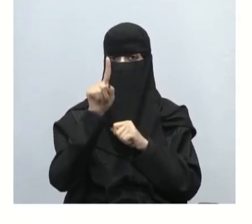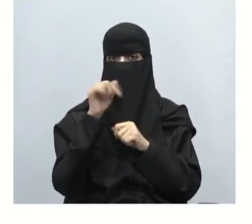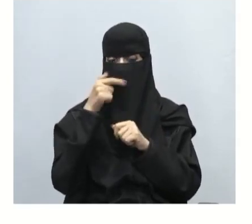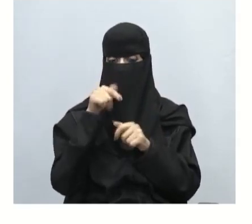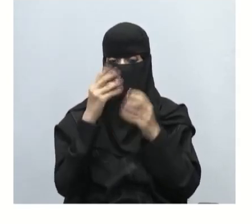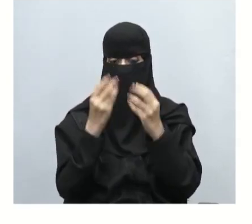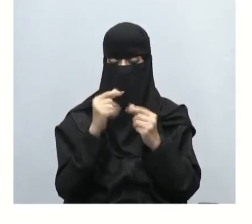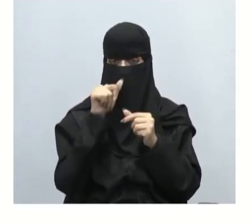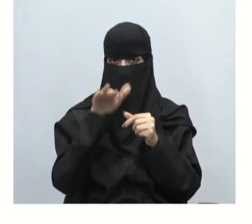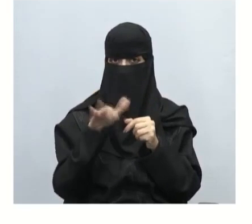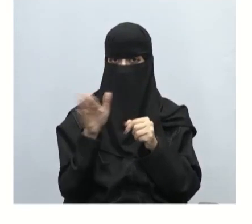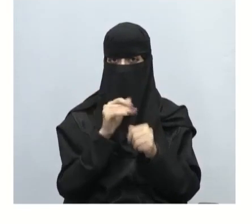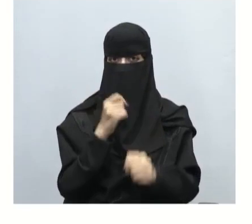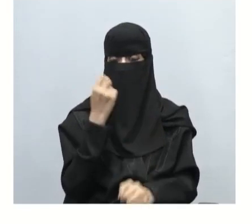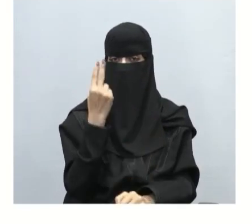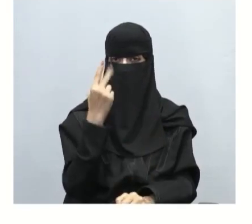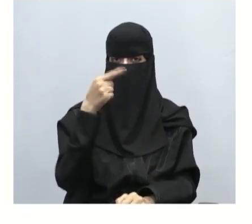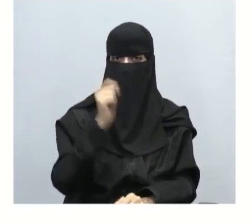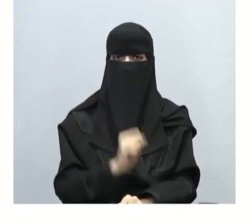قيمه هذا المقدار هو